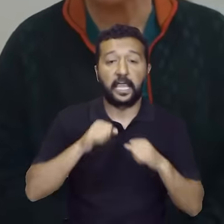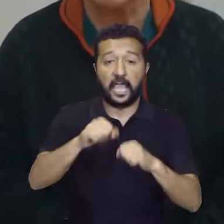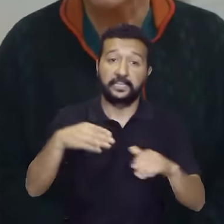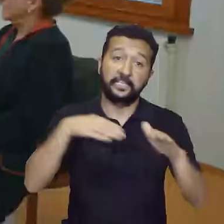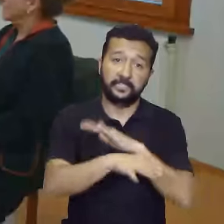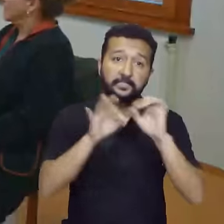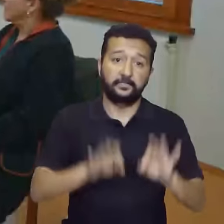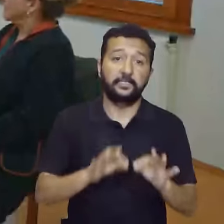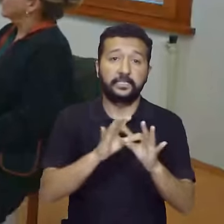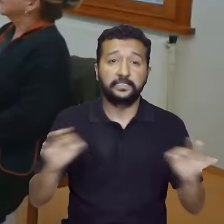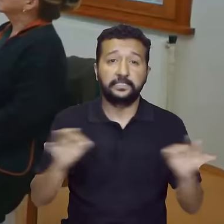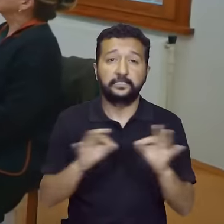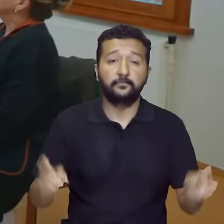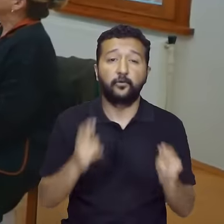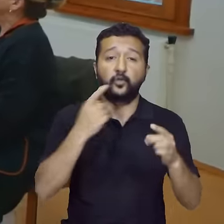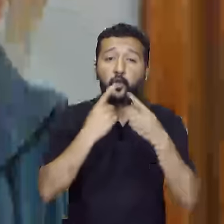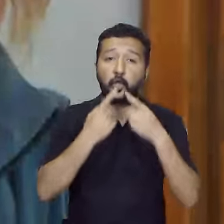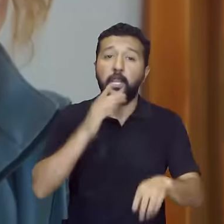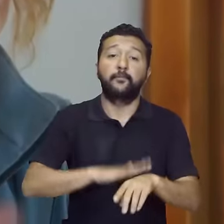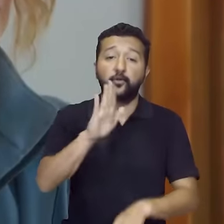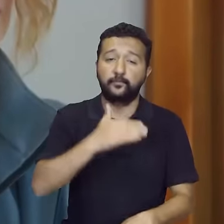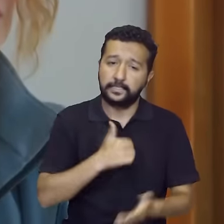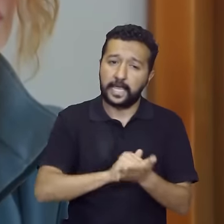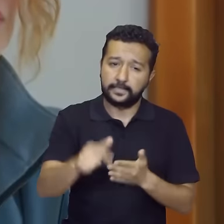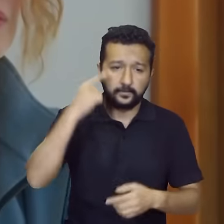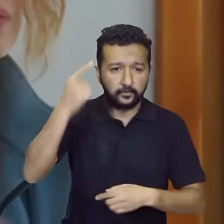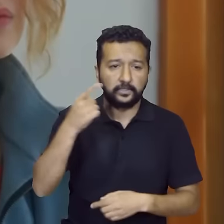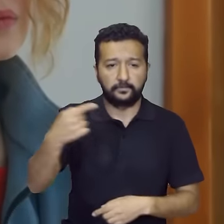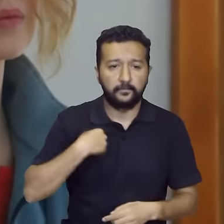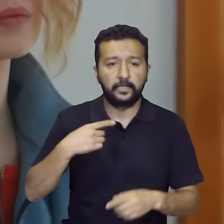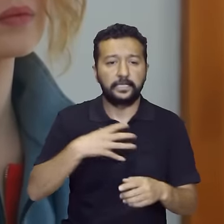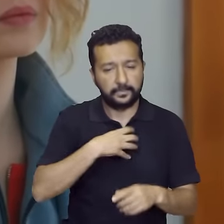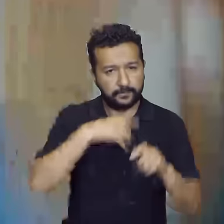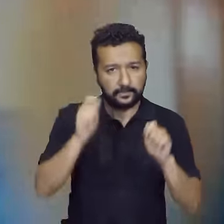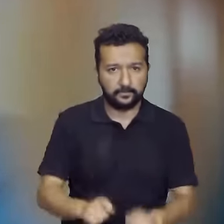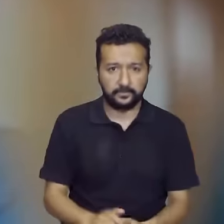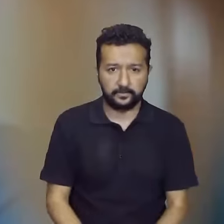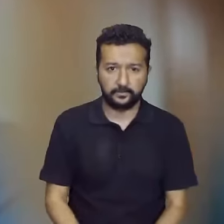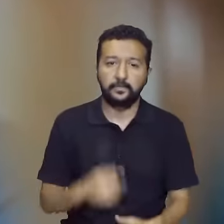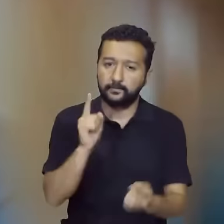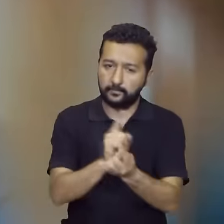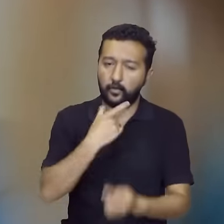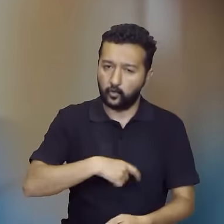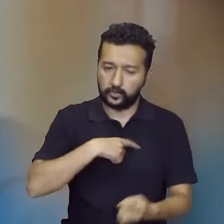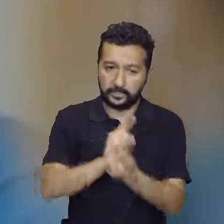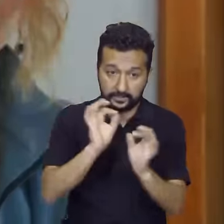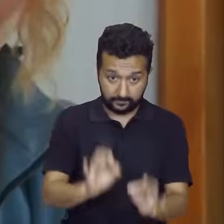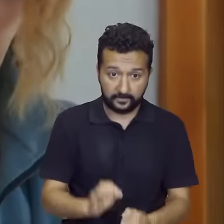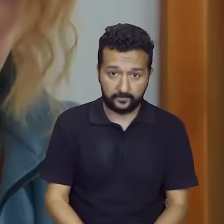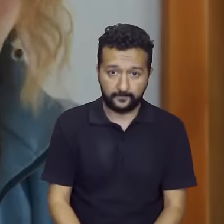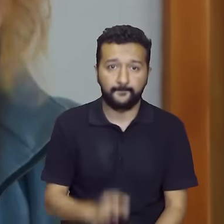girip çıkacak buraya. Hiç hiç hiç boşuna uğraşmayın. Biz her şeyi Itır'la baş başa halledeceğiz. Baş başa. Öyle değil mi